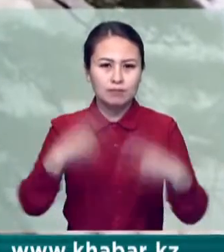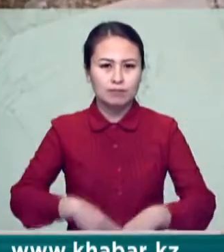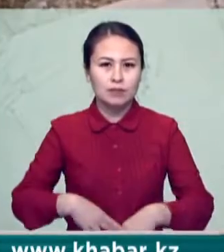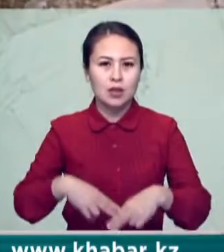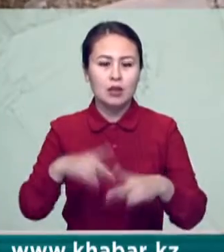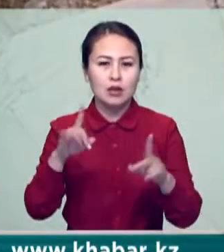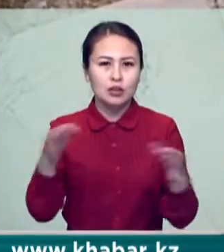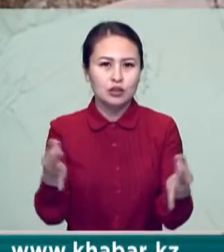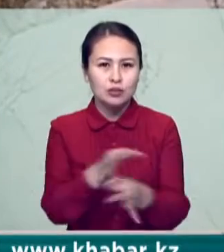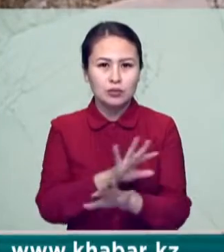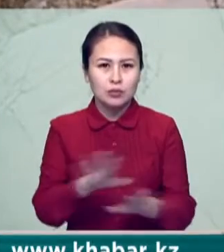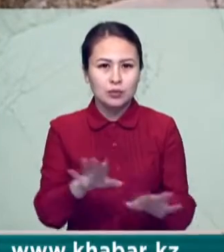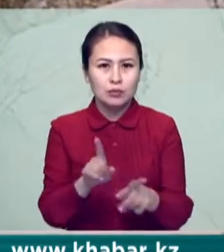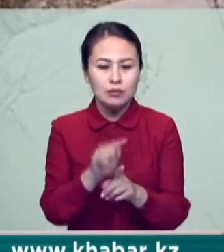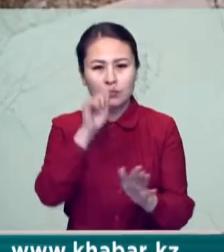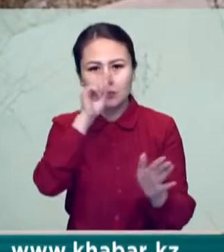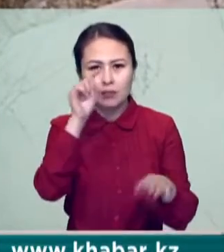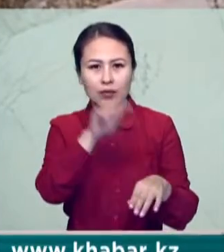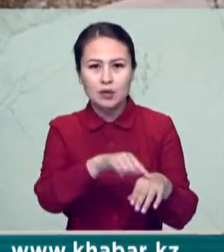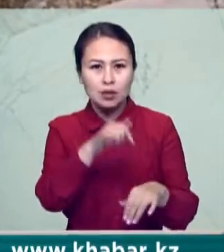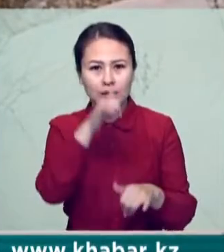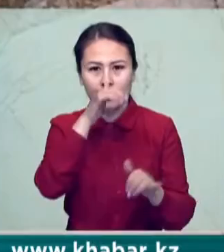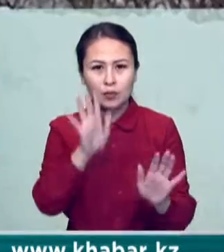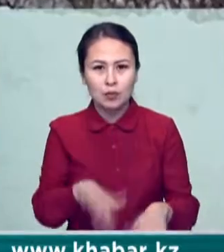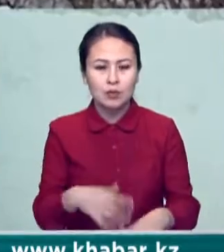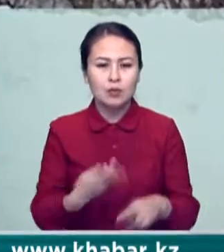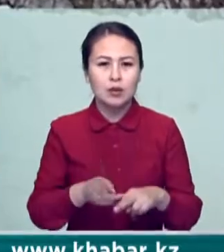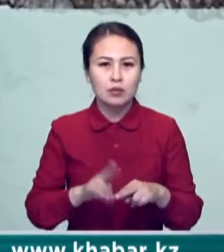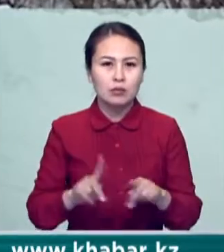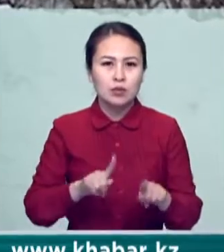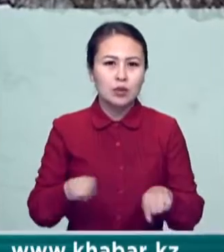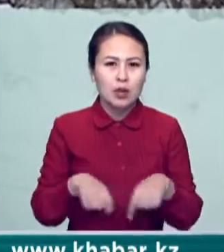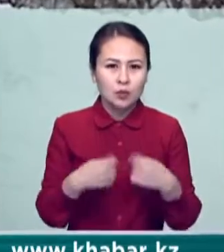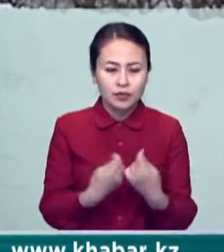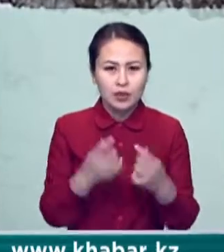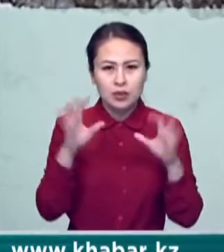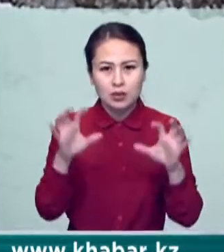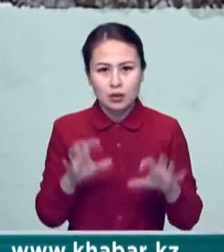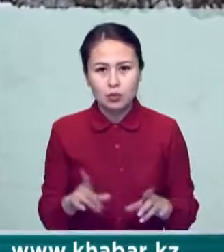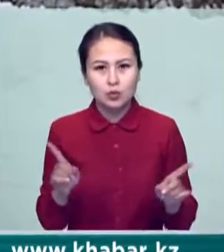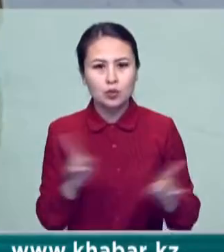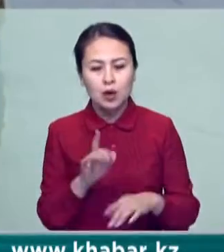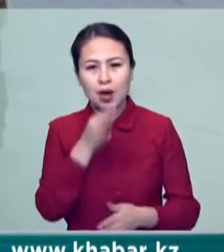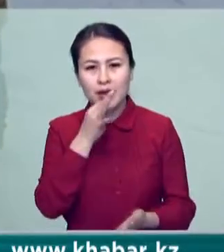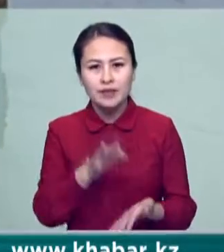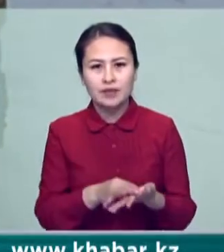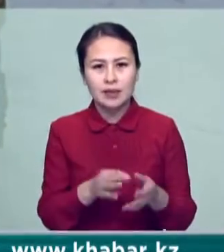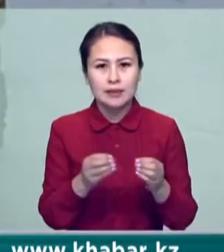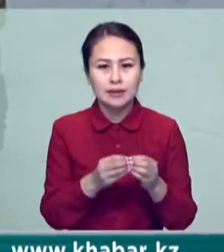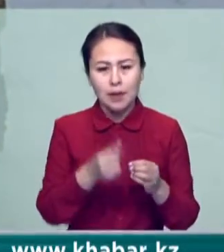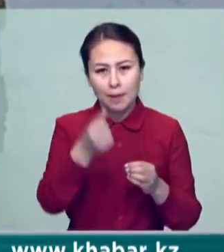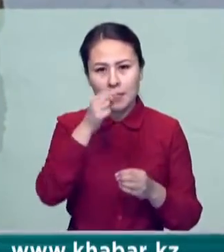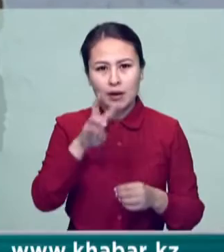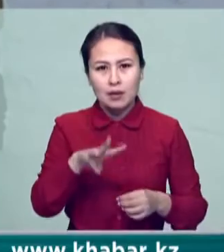Еш рұқсатсыз орман сұлуын отаған азаматтар әкімшілік жауапкершілікке тартылады. Олар заңсыз әрекет үшін 10 айлық